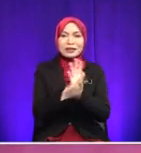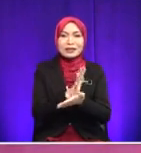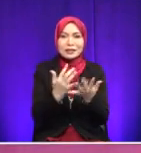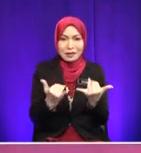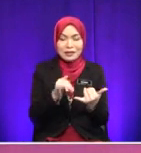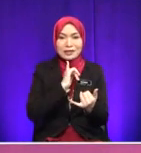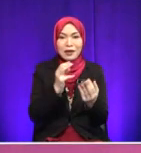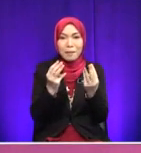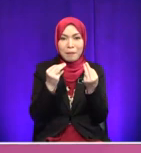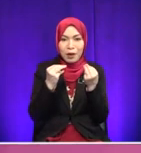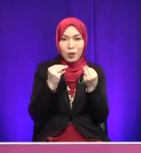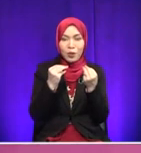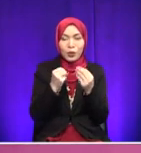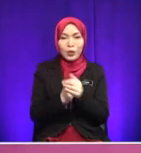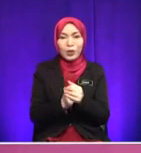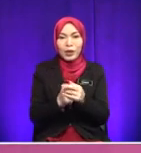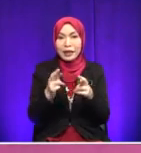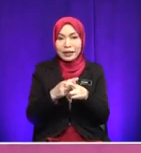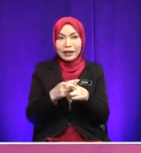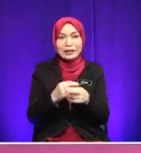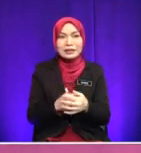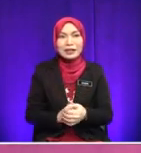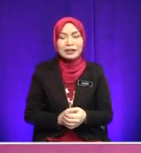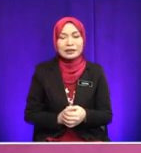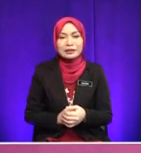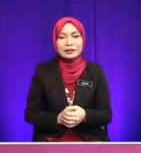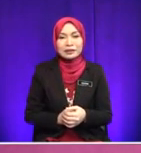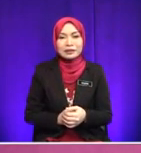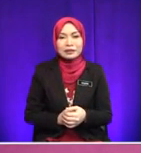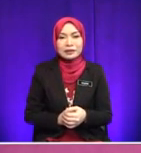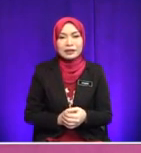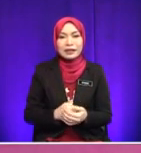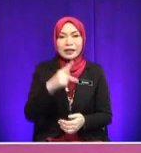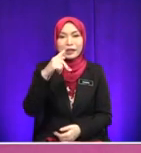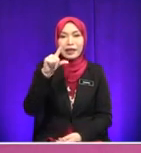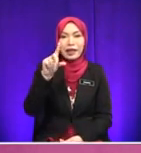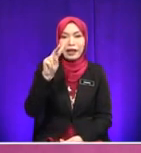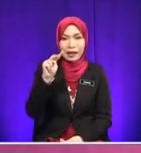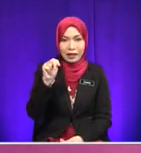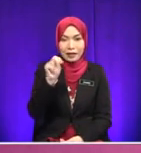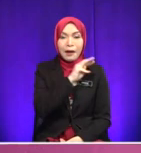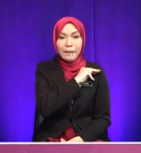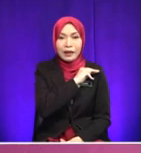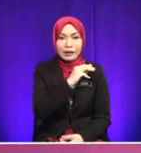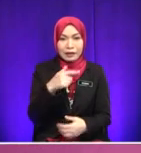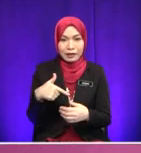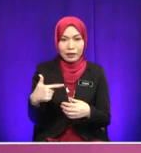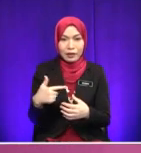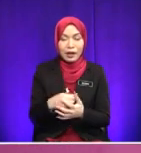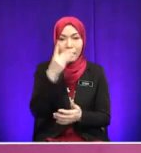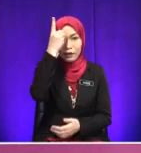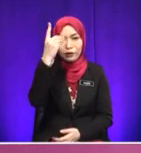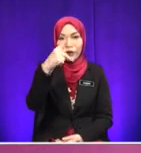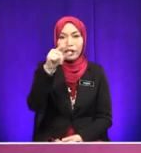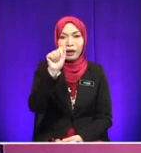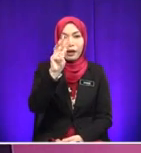Menteri Luar. Tengok Menteri Luar. Iaitu Kementerian Luar Negeri lah Menteri Luar, iaitu Yang Berhormat Datuk Kamarudin Jaafar